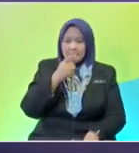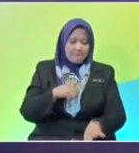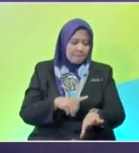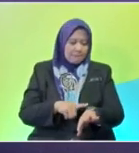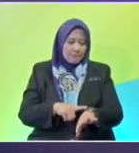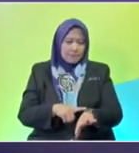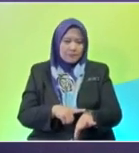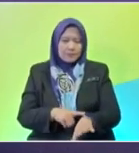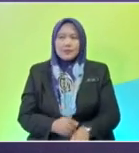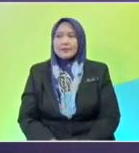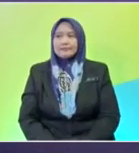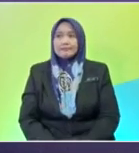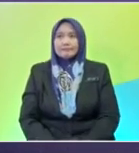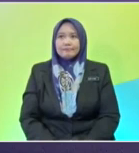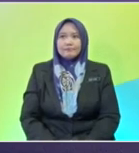hari lahirnya